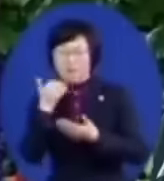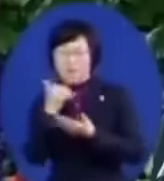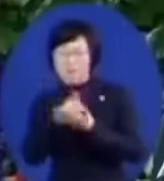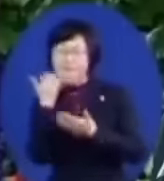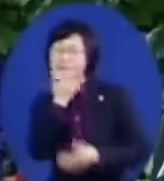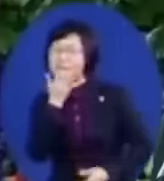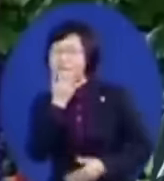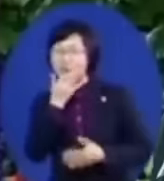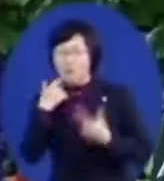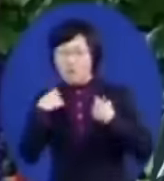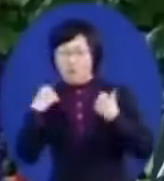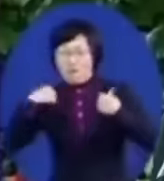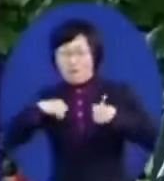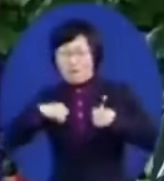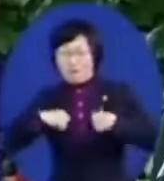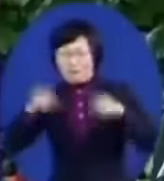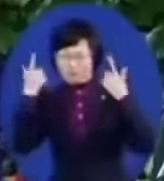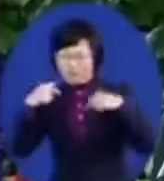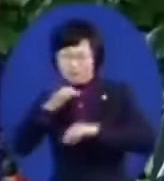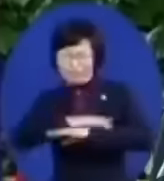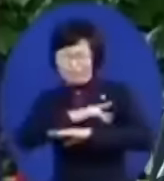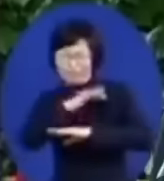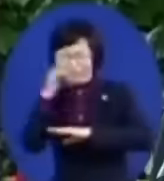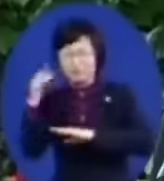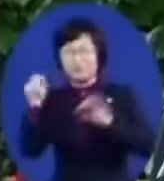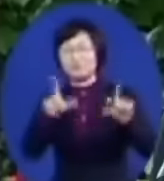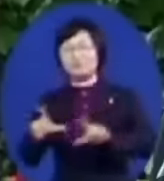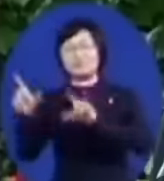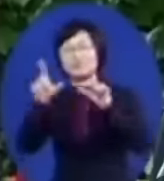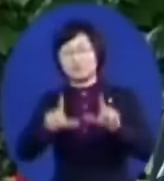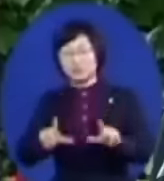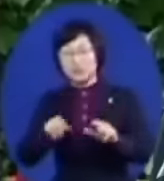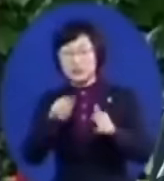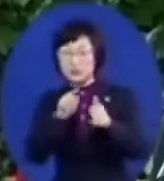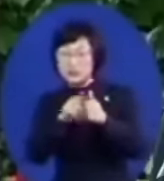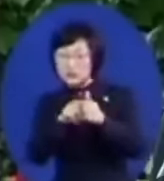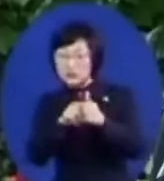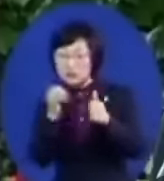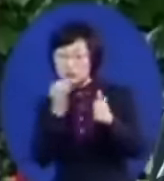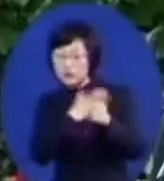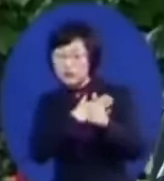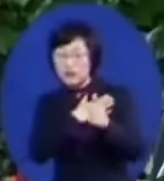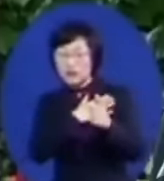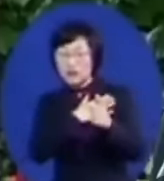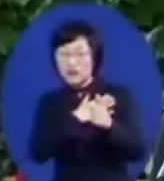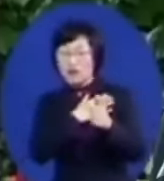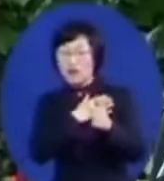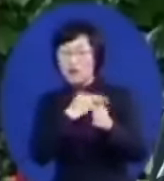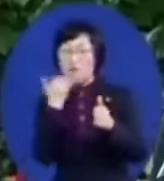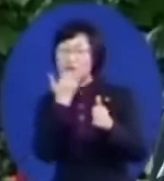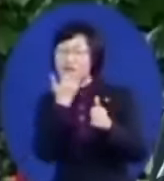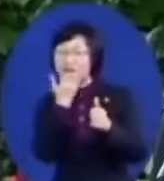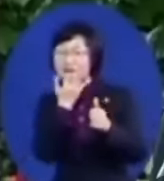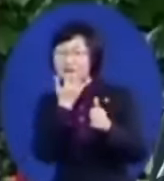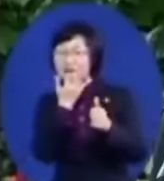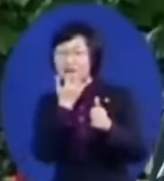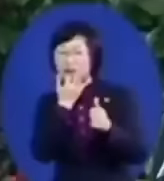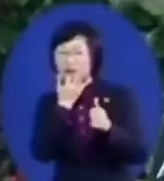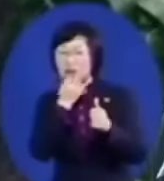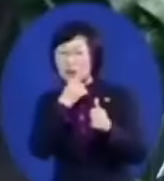날마다 화롭게 즐기더라. 이 부자는 자색 옷을 입었다. 자색